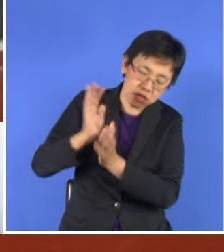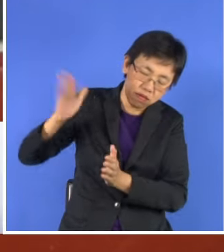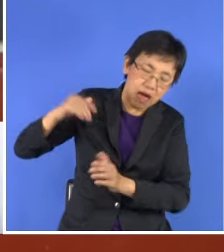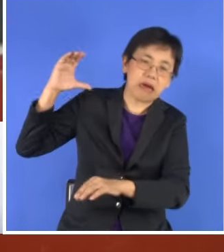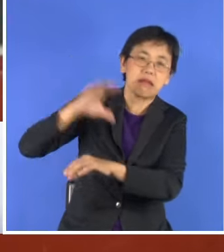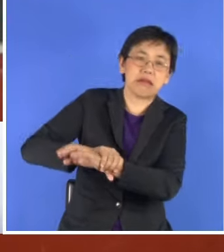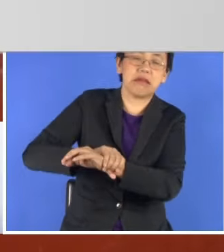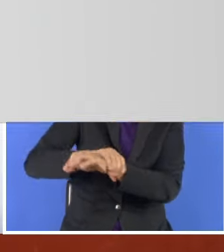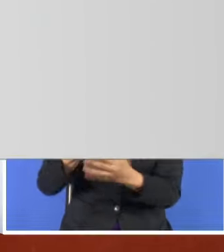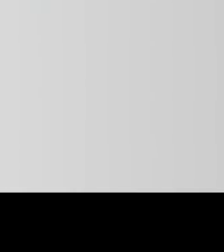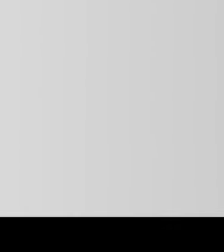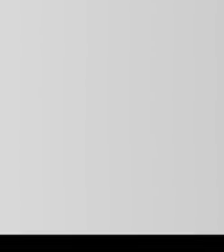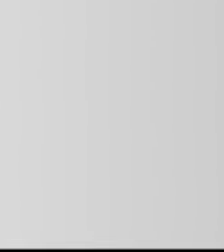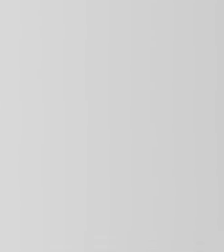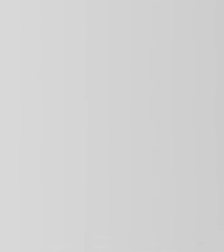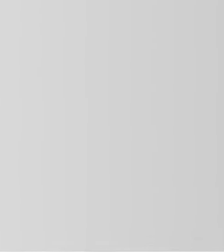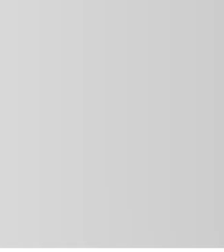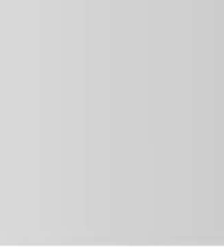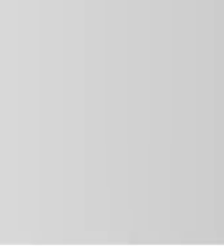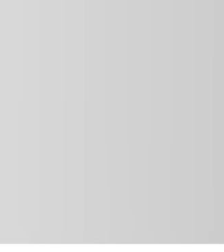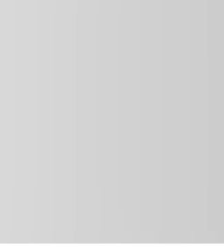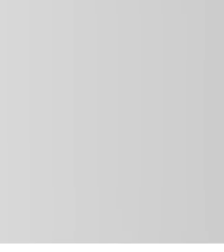นะคะดำเนินคดีต่อไปค่ะ